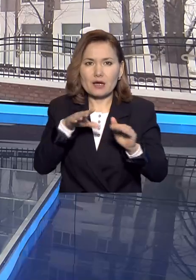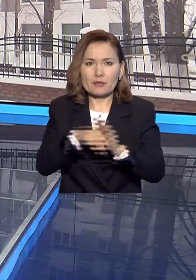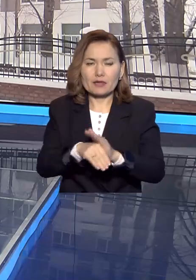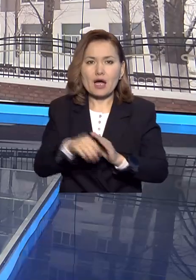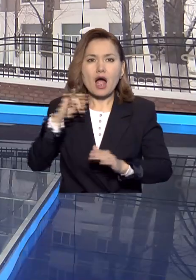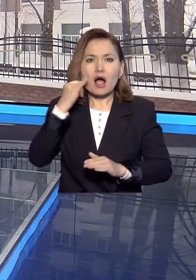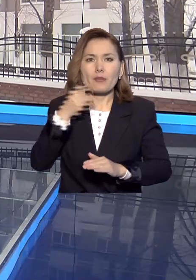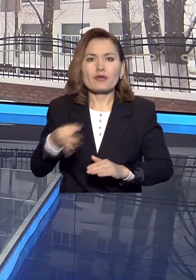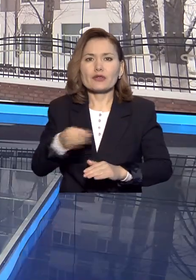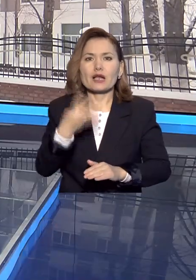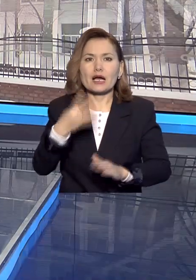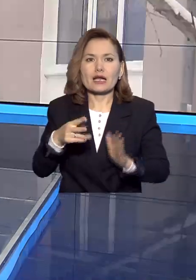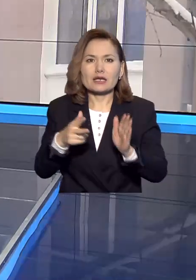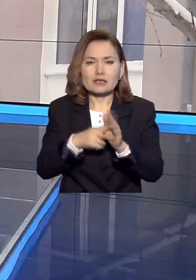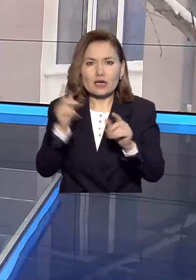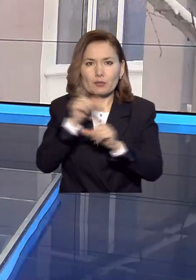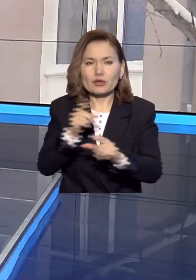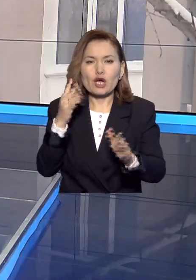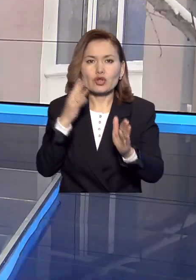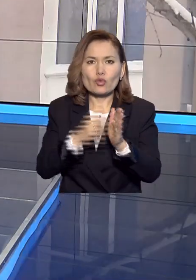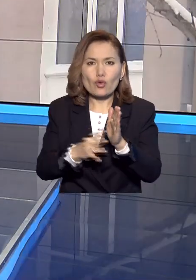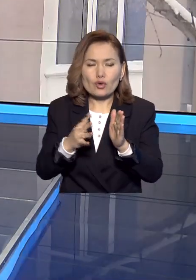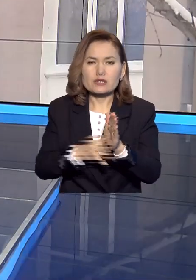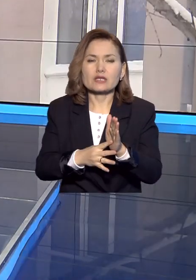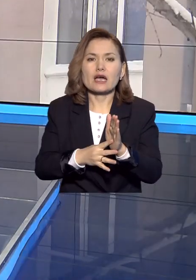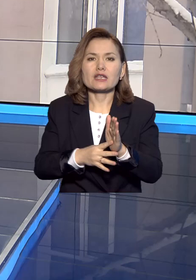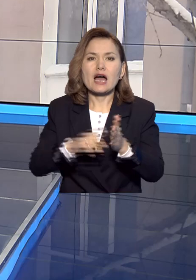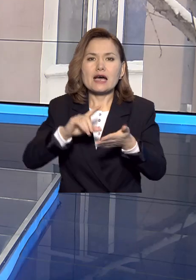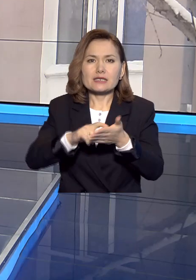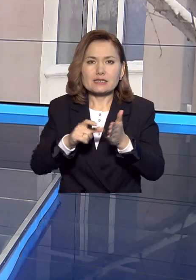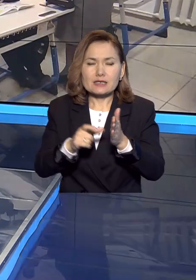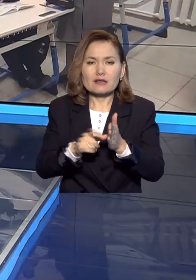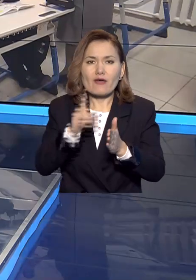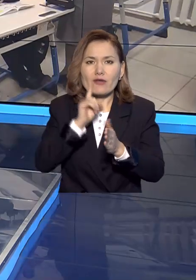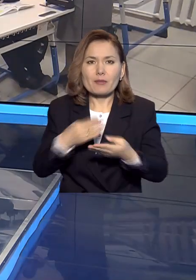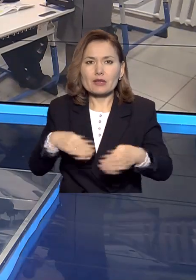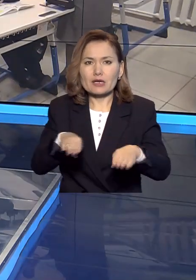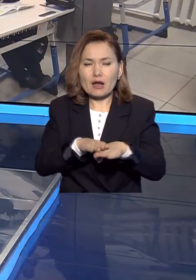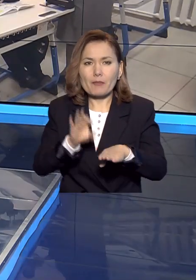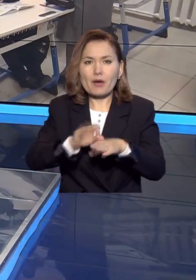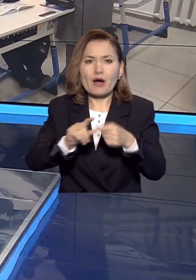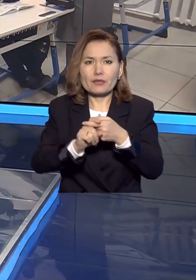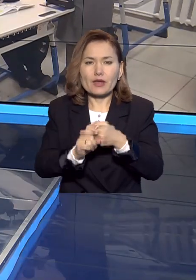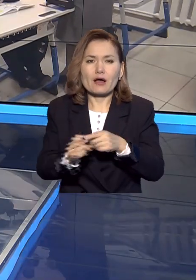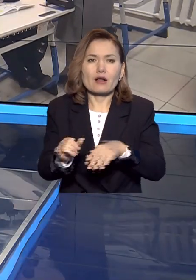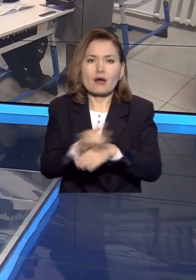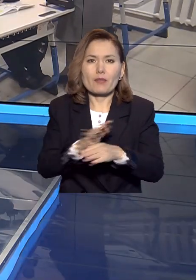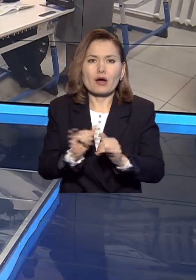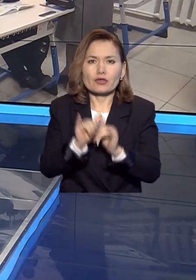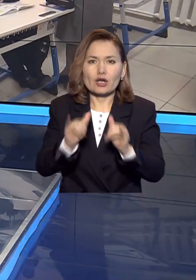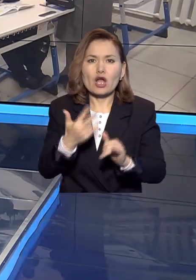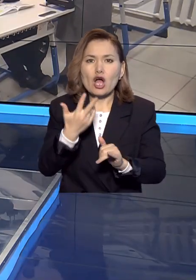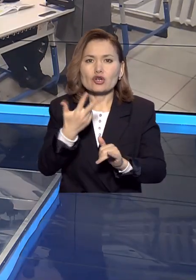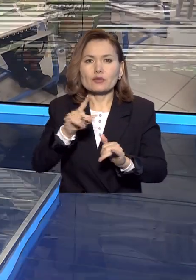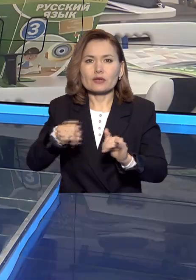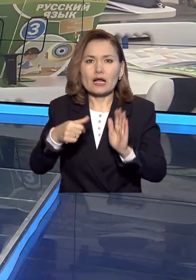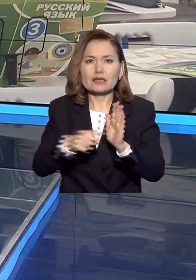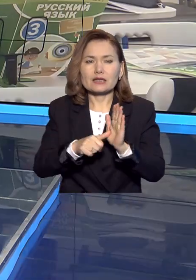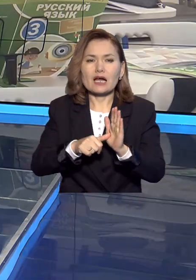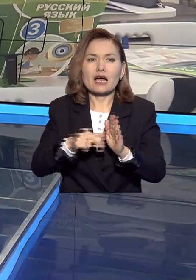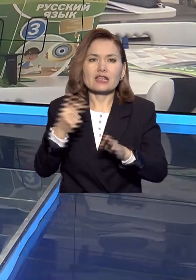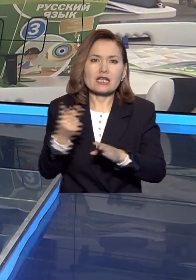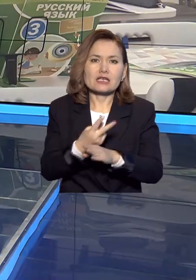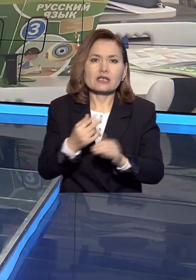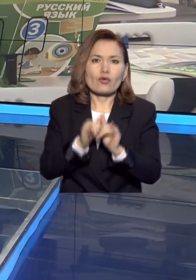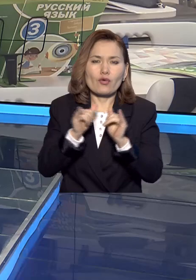Павлодар облысының 48 мектебінде 90-ға жуық сынып карантинге жабылды. Ал коронавирустың таралуы 3,6 есе көбейген. Соңғы